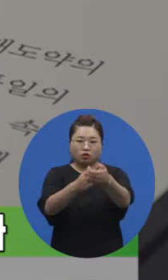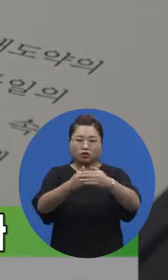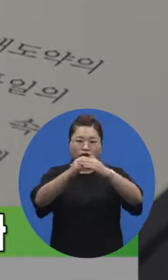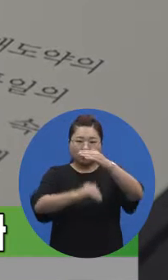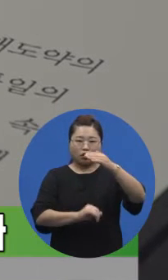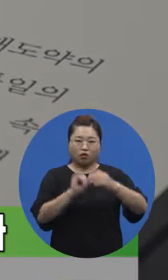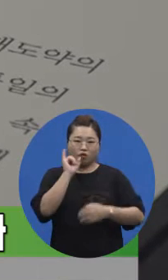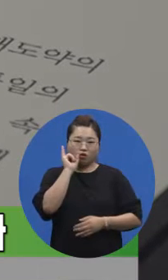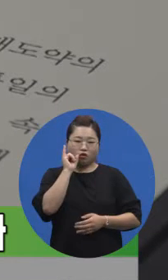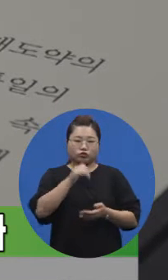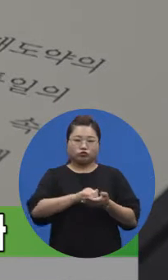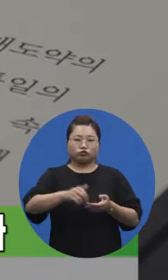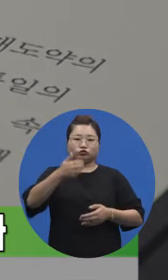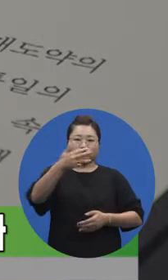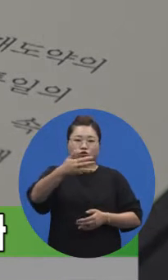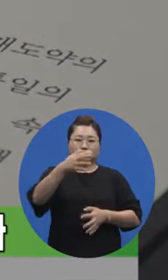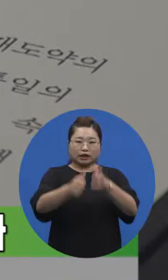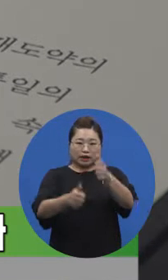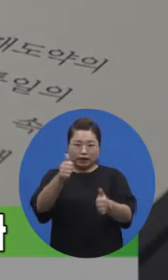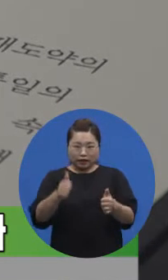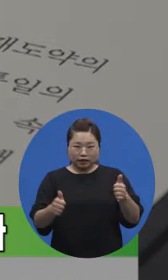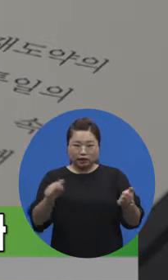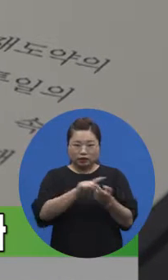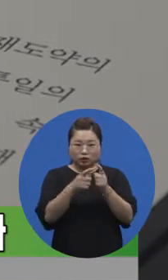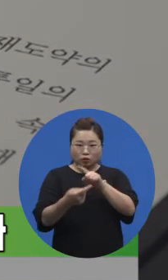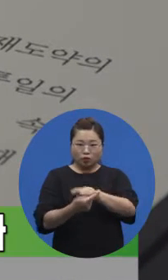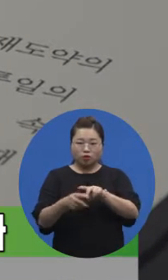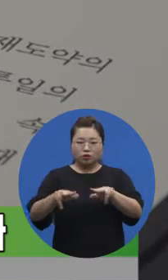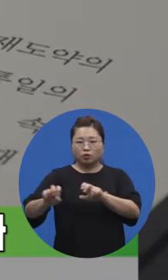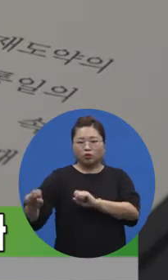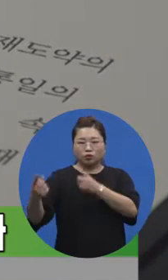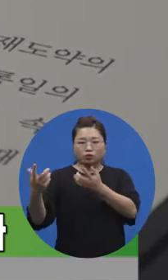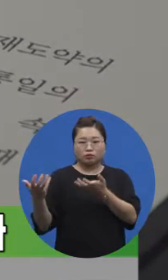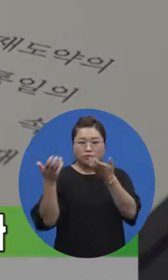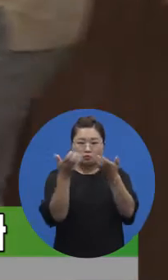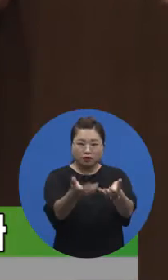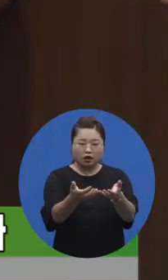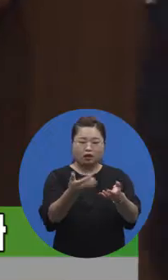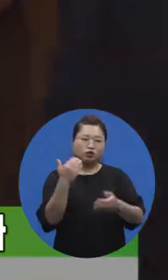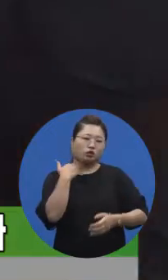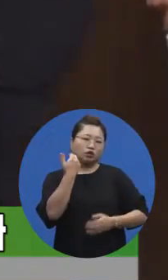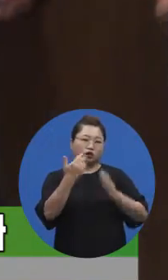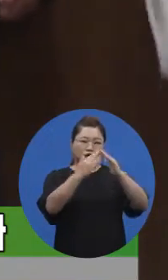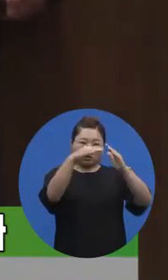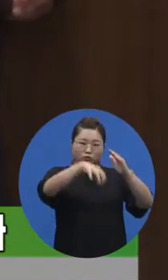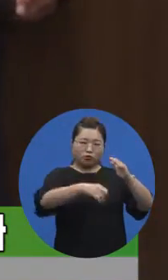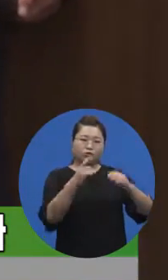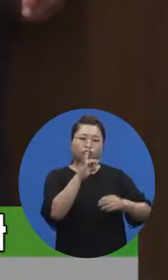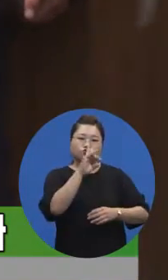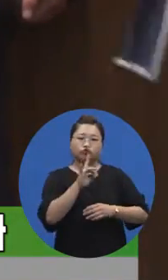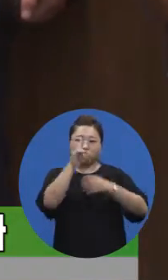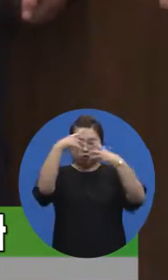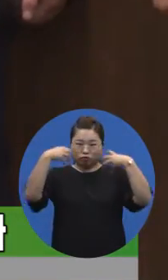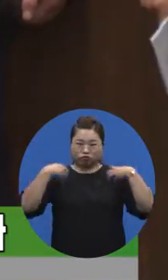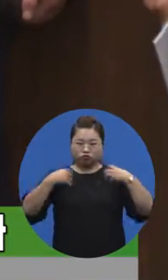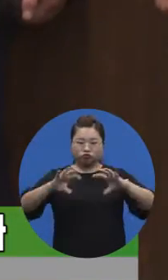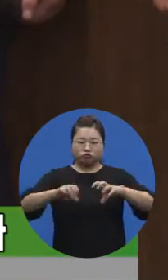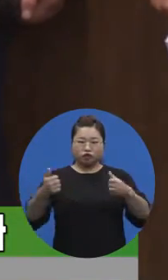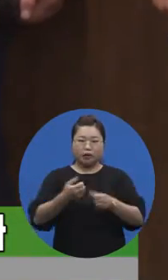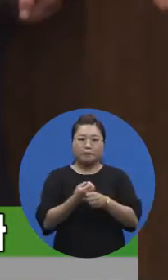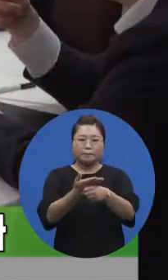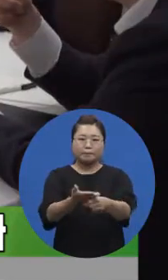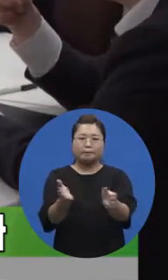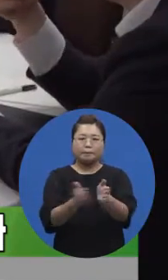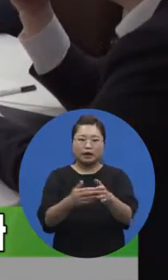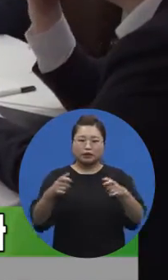있습니다. 8개 시도 광역자치단체장들은 이번 공동건의문을 청와대와 중앙부처, 국회 등에 전달해